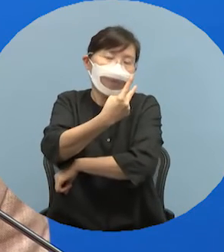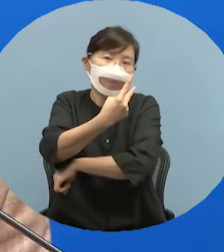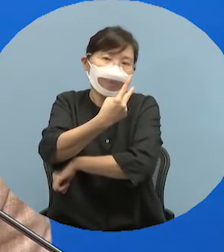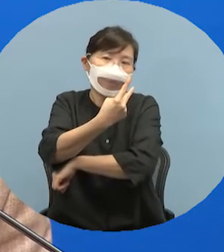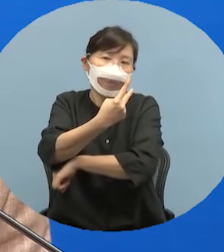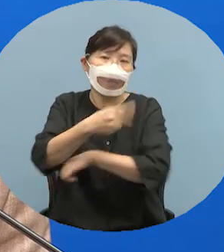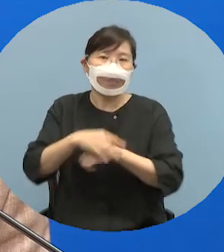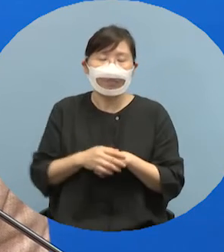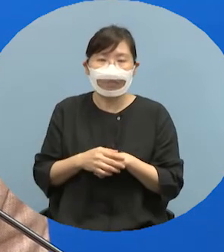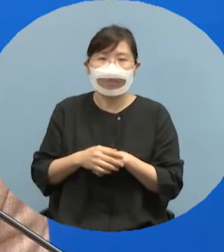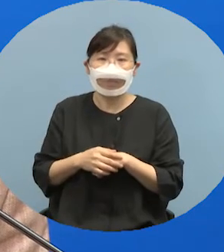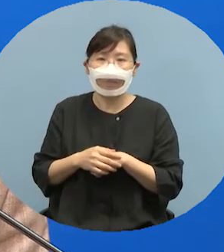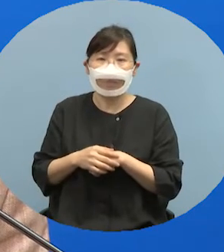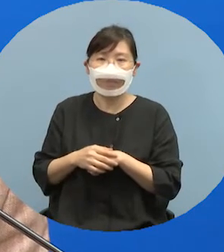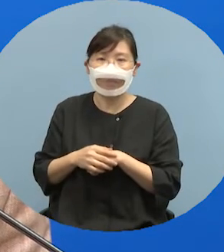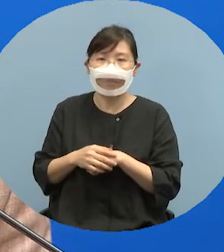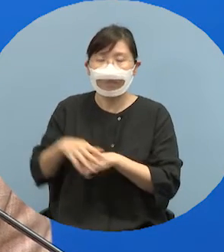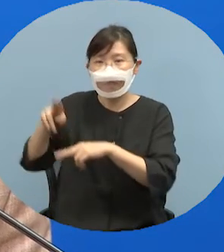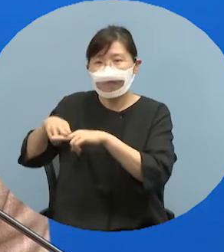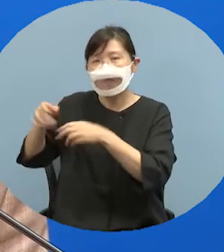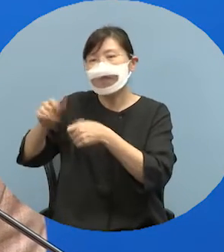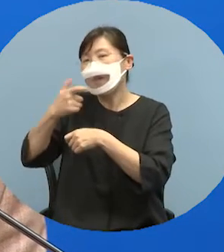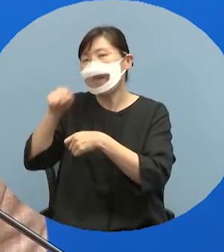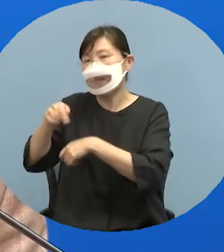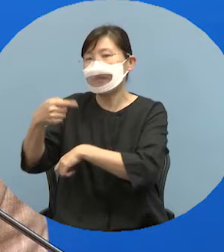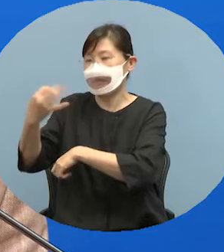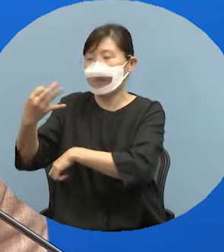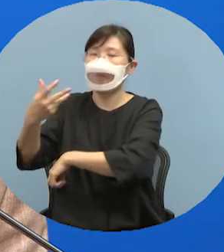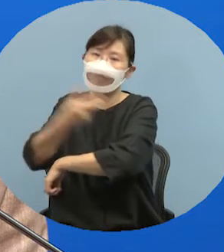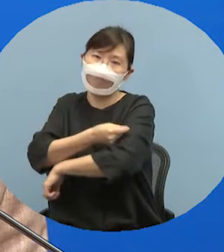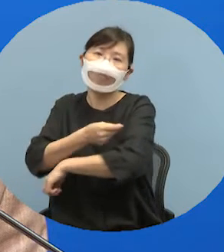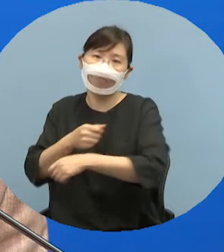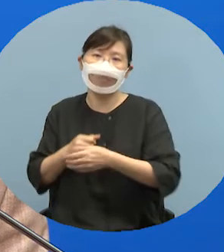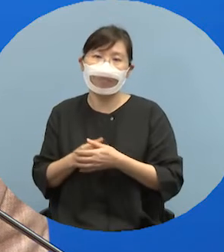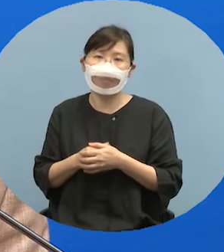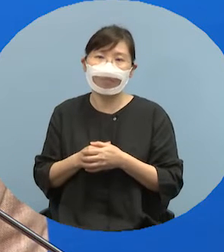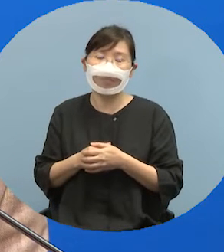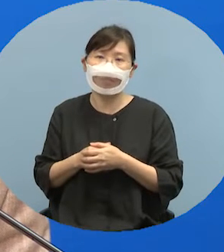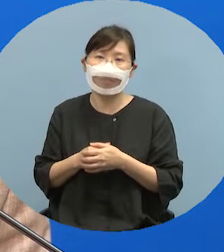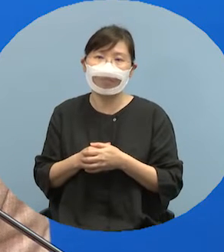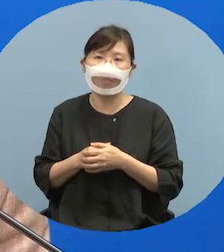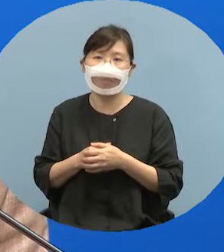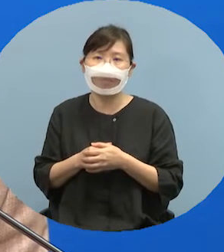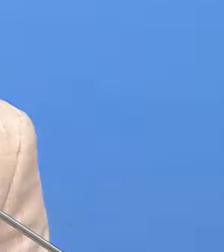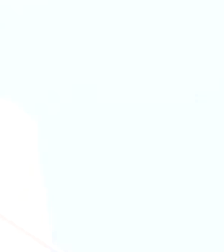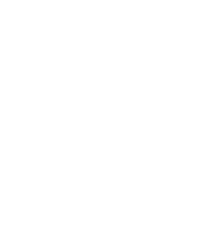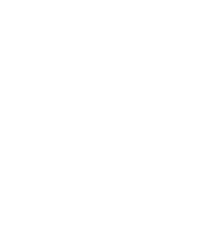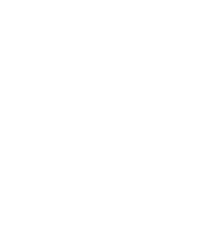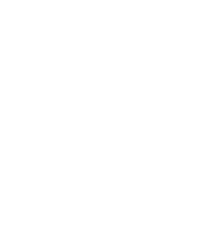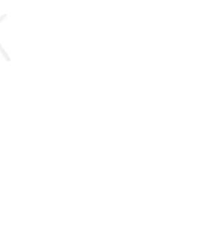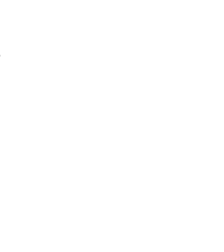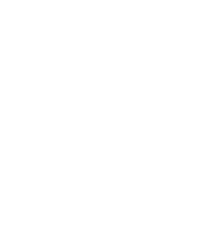是完成這個基本，如果是打這個科興是要完成3針才是完成了那個接種。